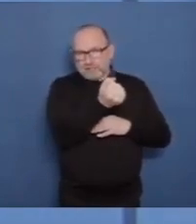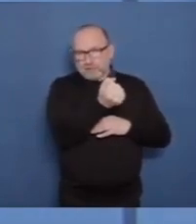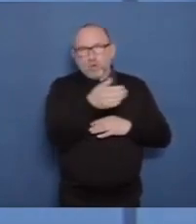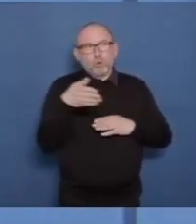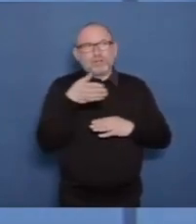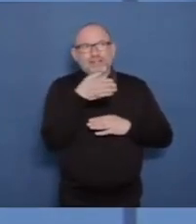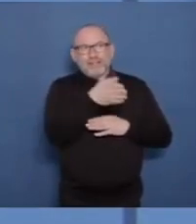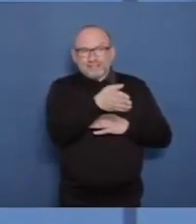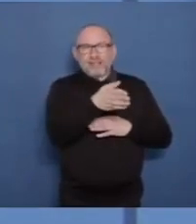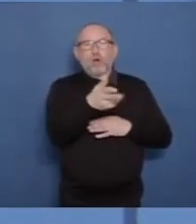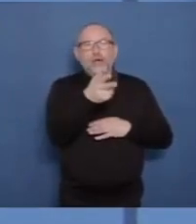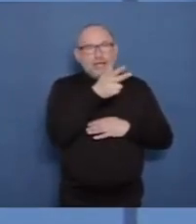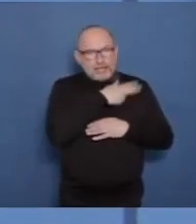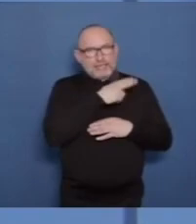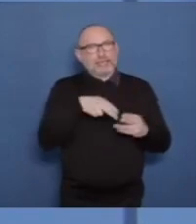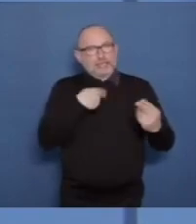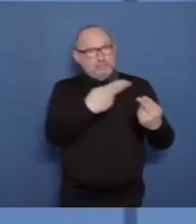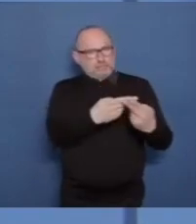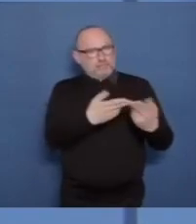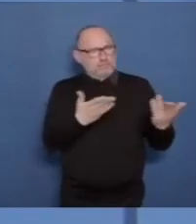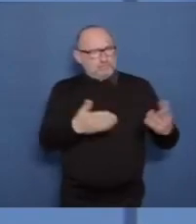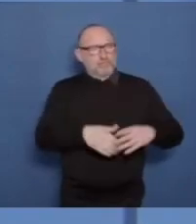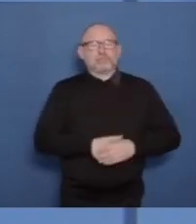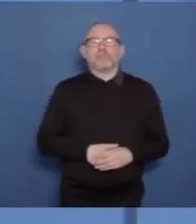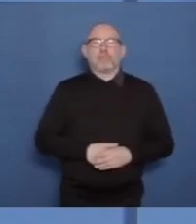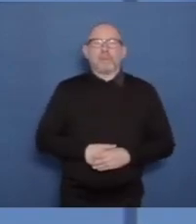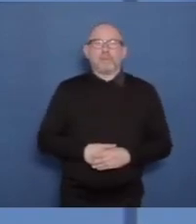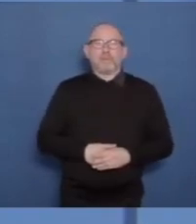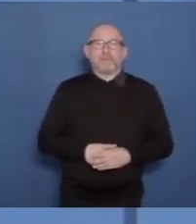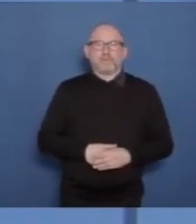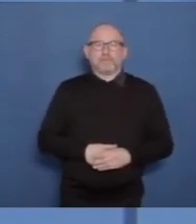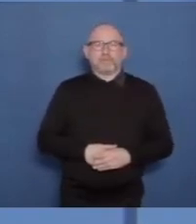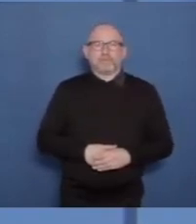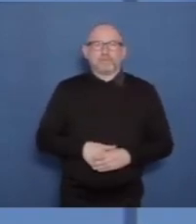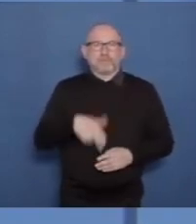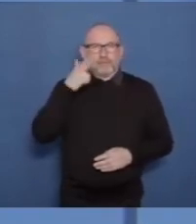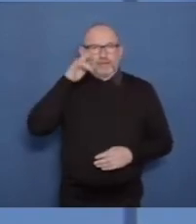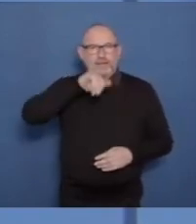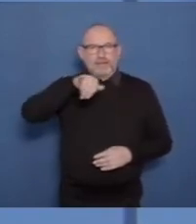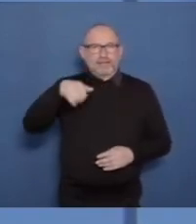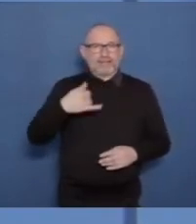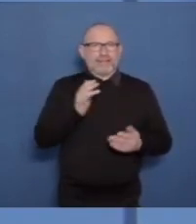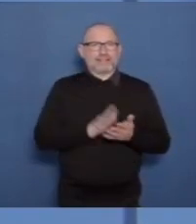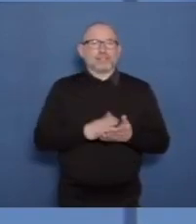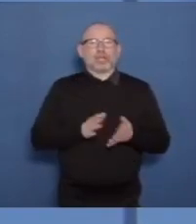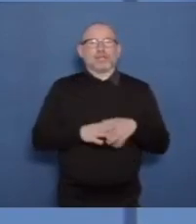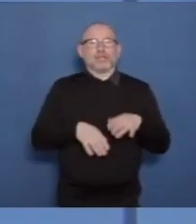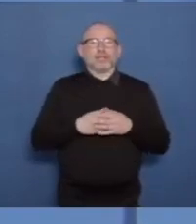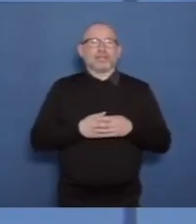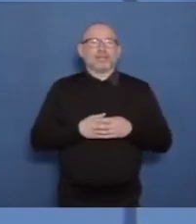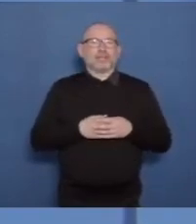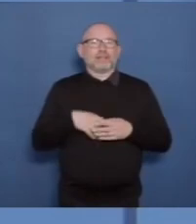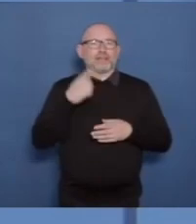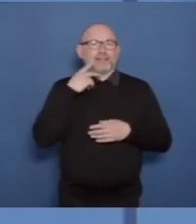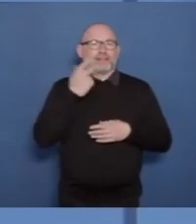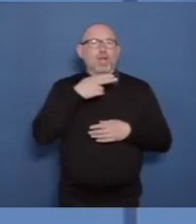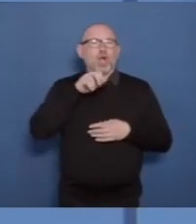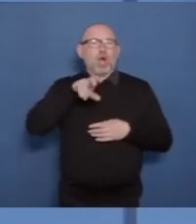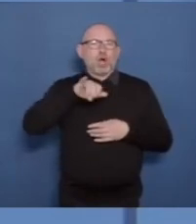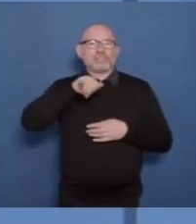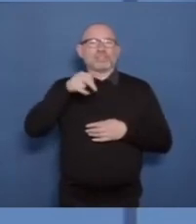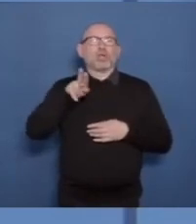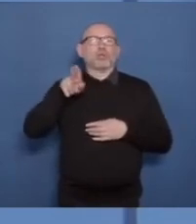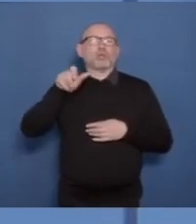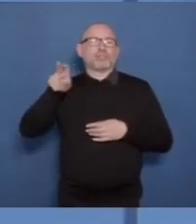der Realität entspricht. Herr Jessen? Ja, es wird den Schauspieler Horst Jüssen freuen, dass man ihn hier in der BPK